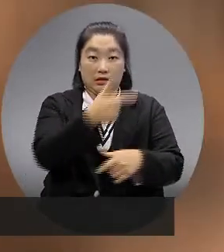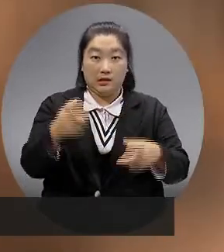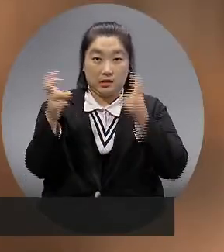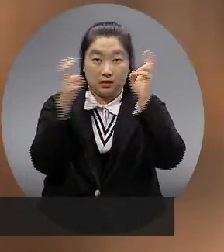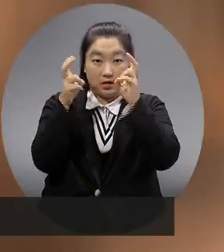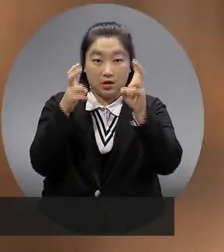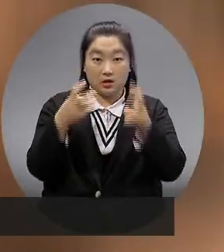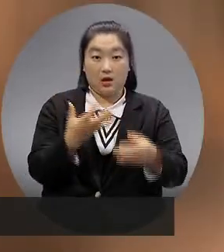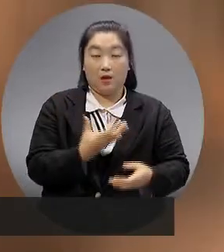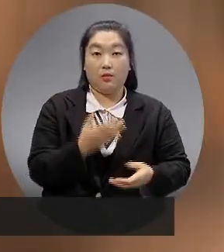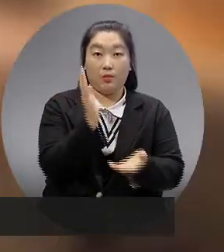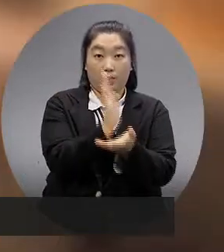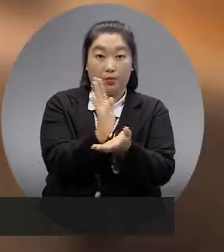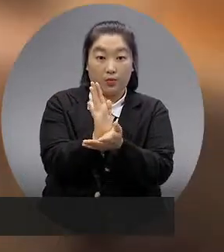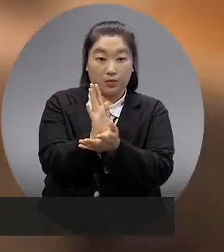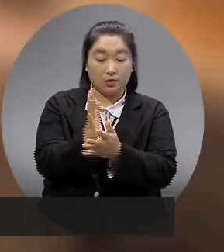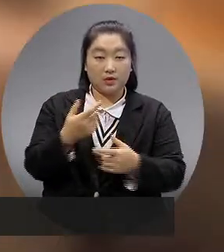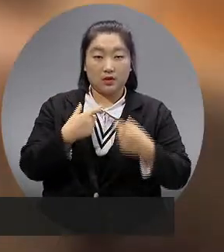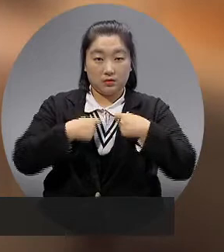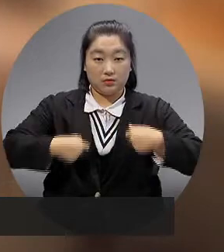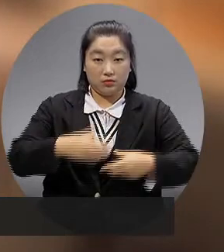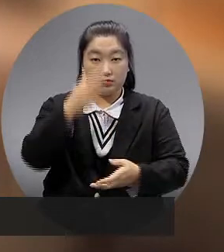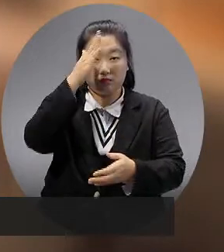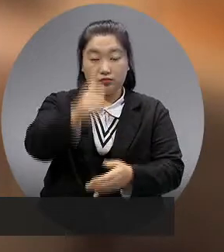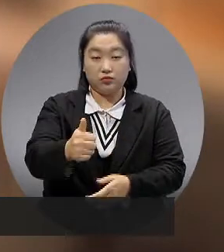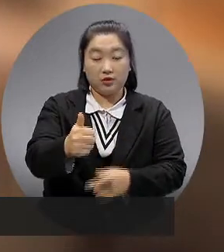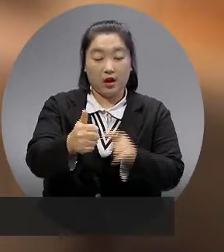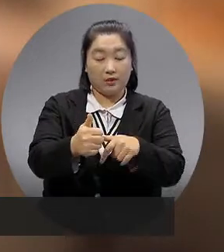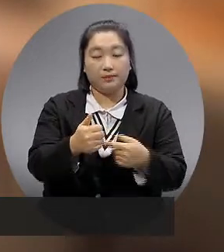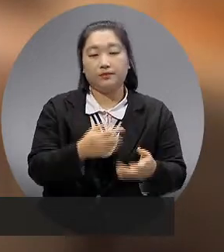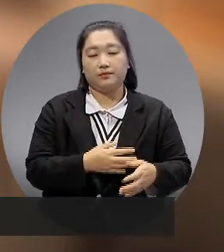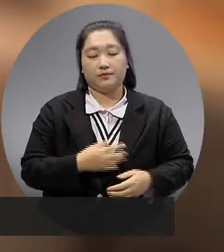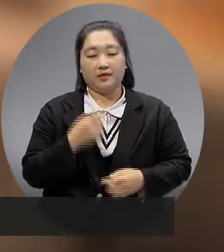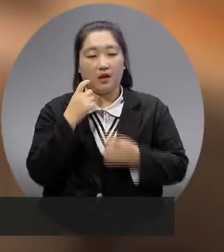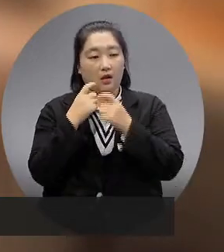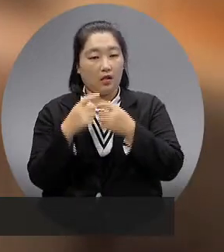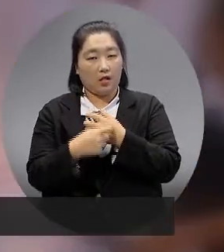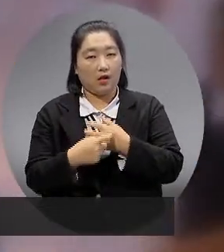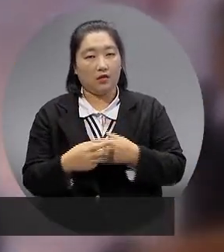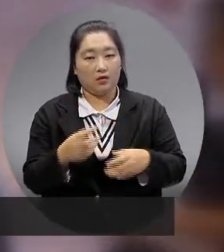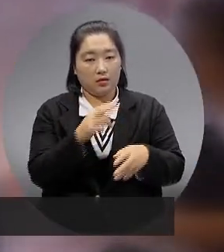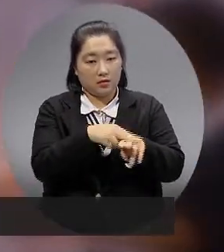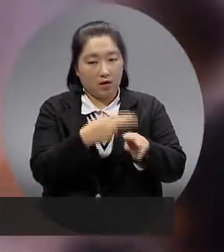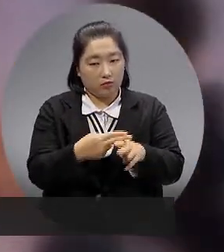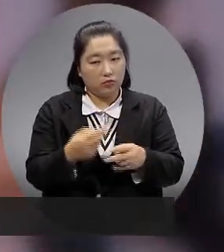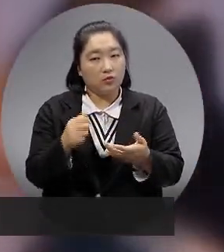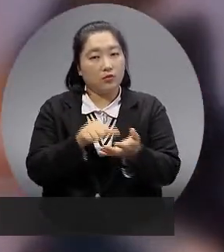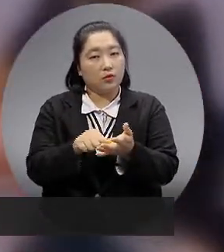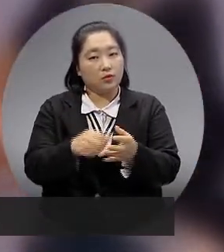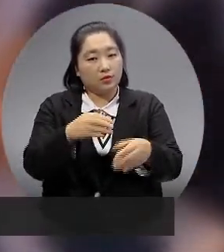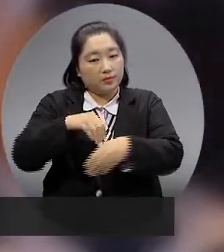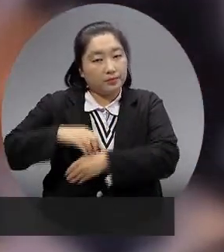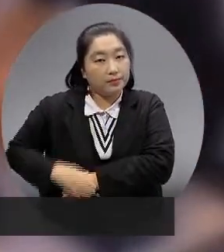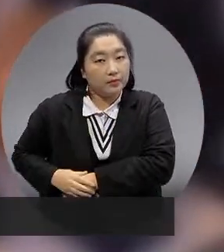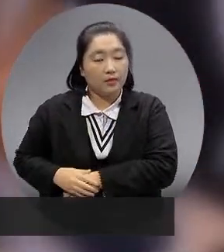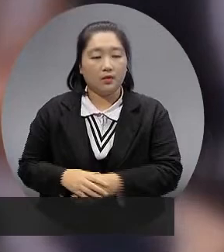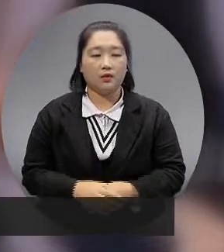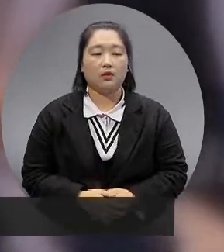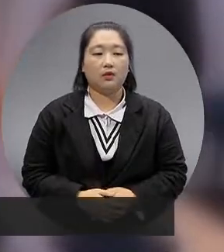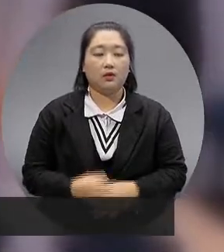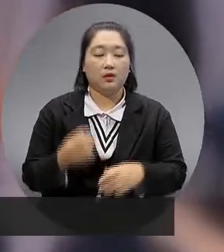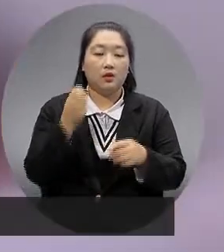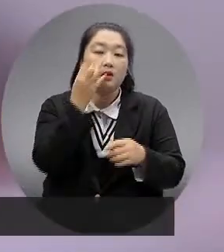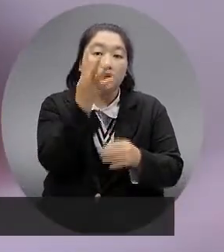걸고 대량 납품 거래를 제안하며 선물과 보증금을 챙긴 겁니다. 넉 달 전에도 또 다른 가게에서